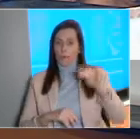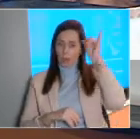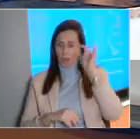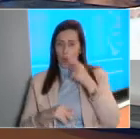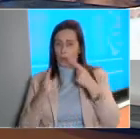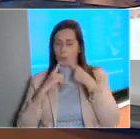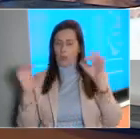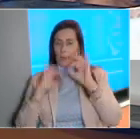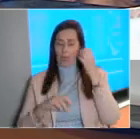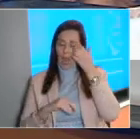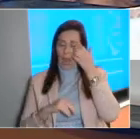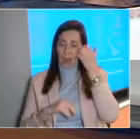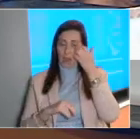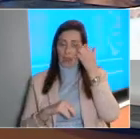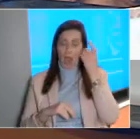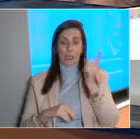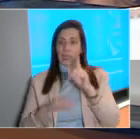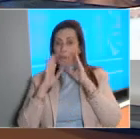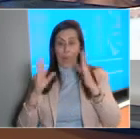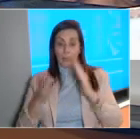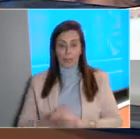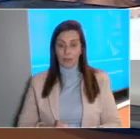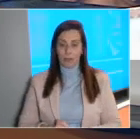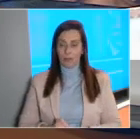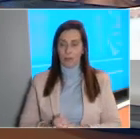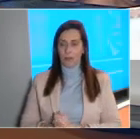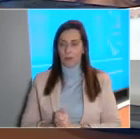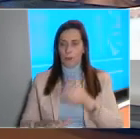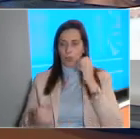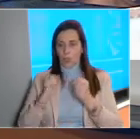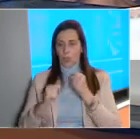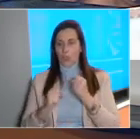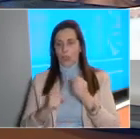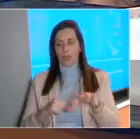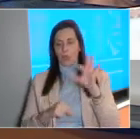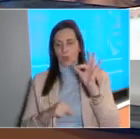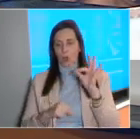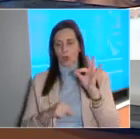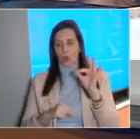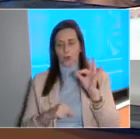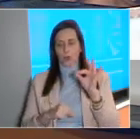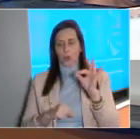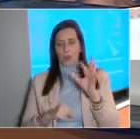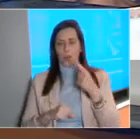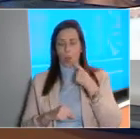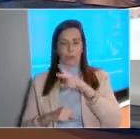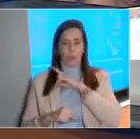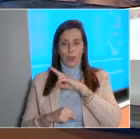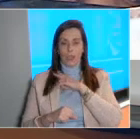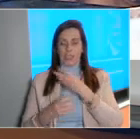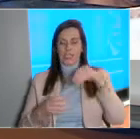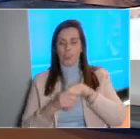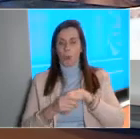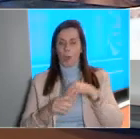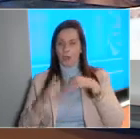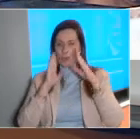עלה על סדר היום בשיחה שלהם, אז למי להאמין? בוא נאמר שמאוד קשה למצוא את הפירוש, איך אומרים באנגלית סיפוח,